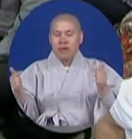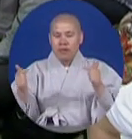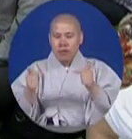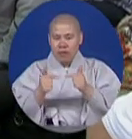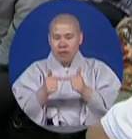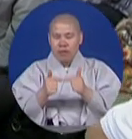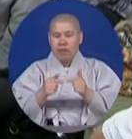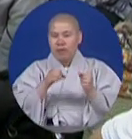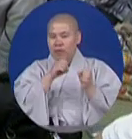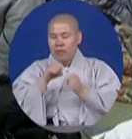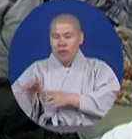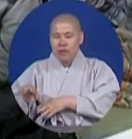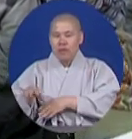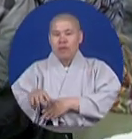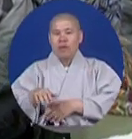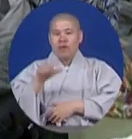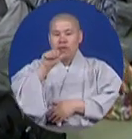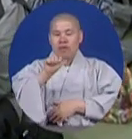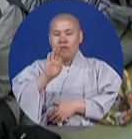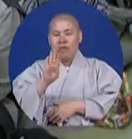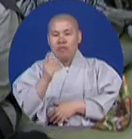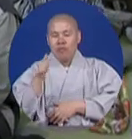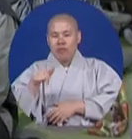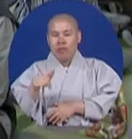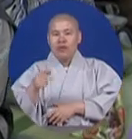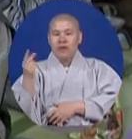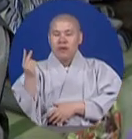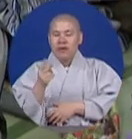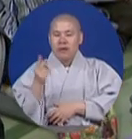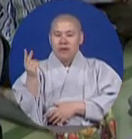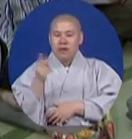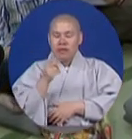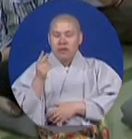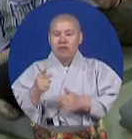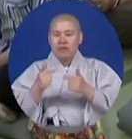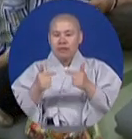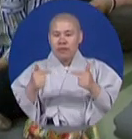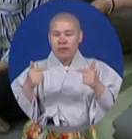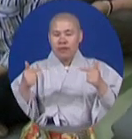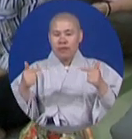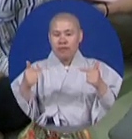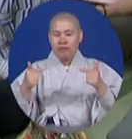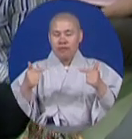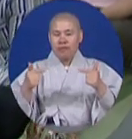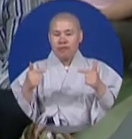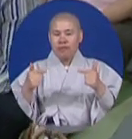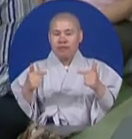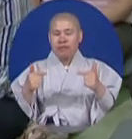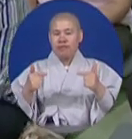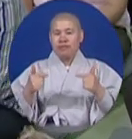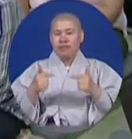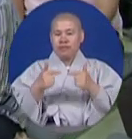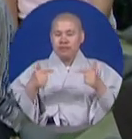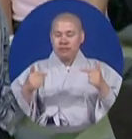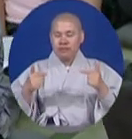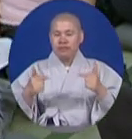오복정숭, 오복을 자꾸 정대시키고 자꾸 숭상하게